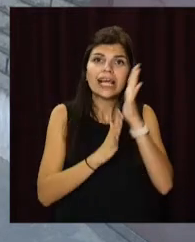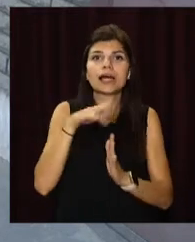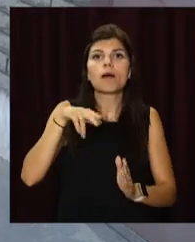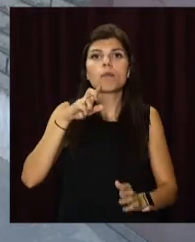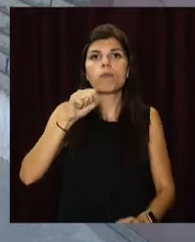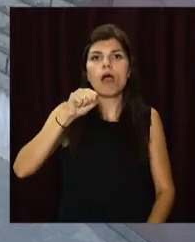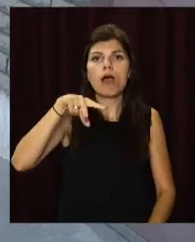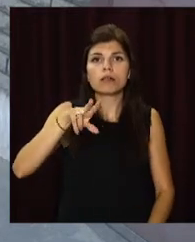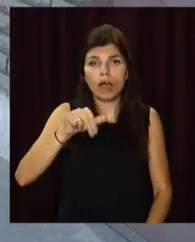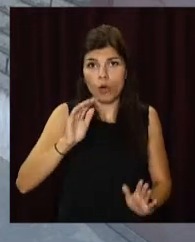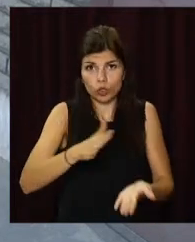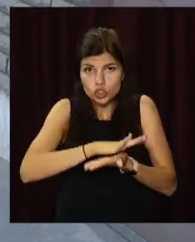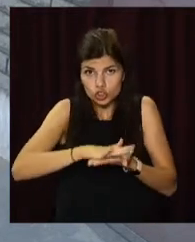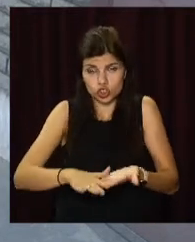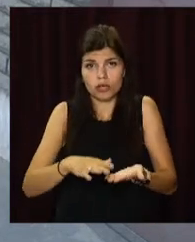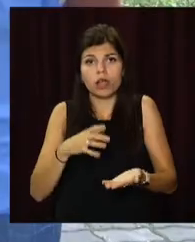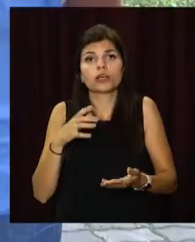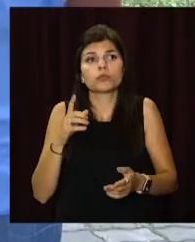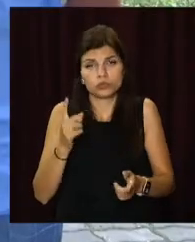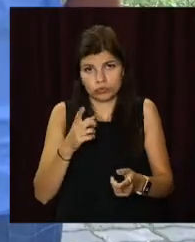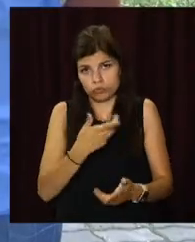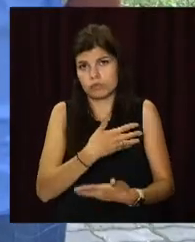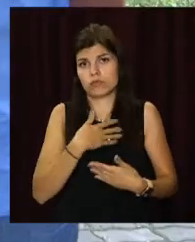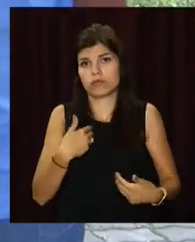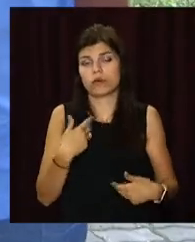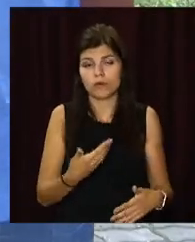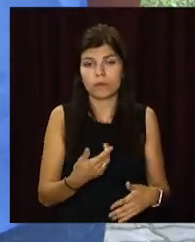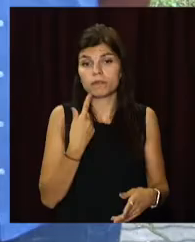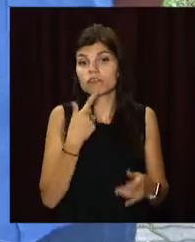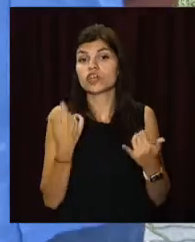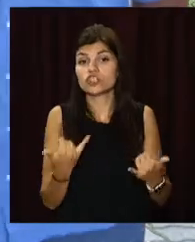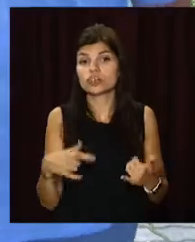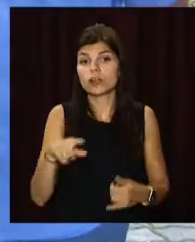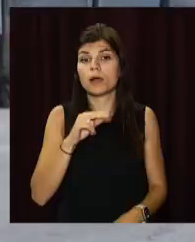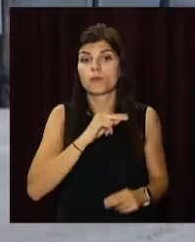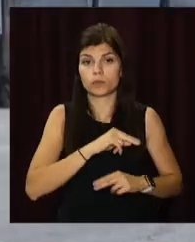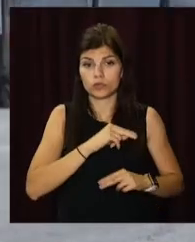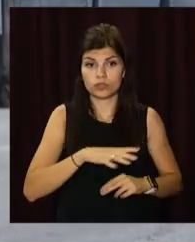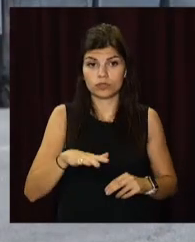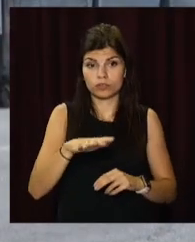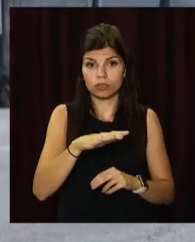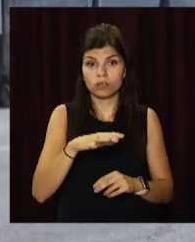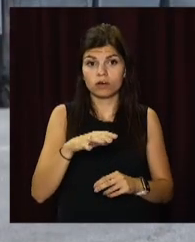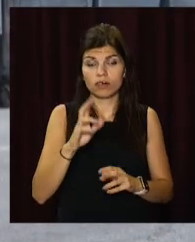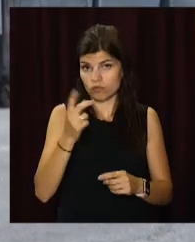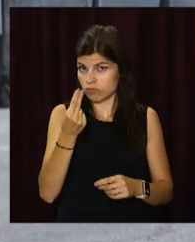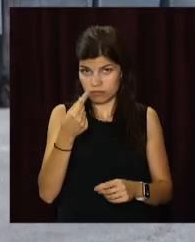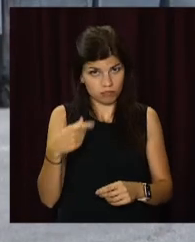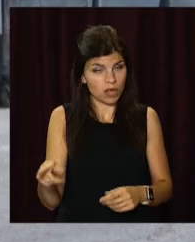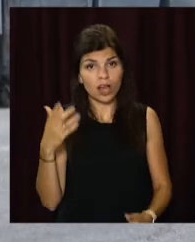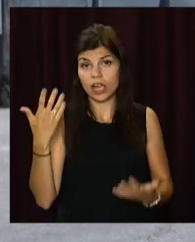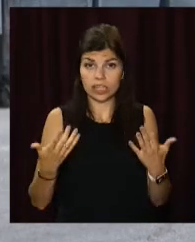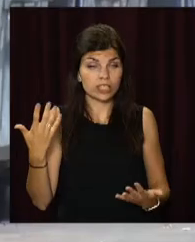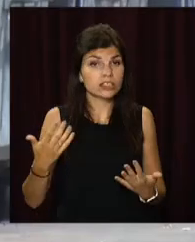Директор обслуговуючої компанії, що займається вивозом сміття, каже, нині підприємство працює в цій громаді у збиток. І якщо так триватиме